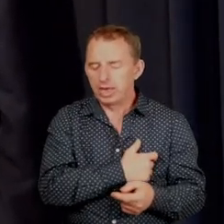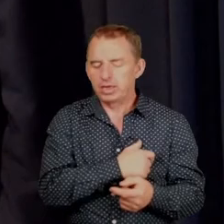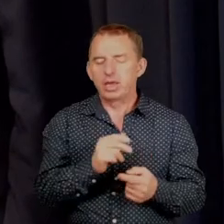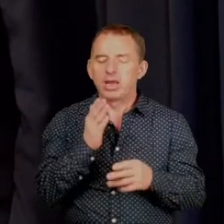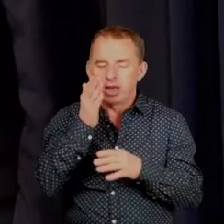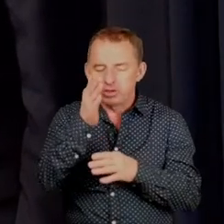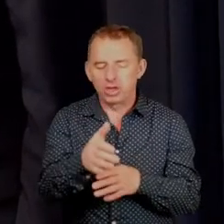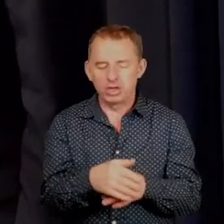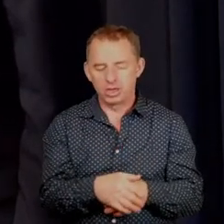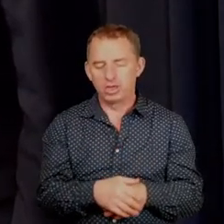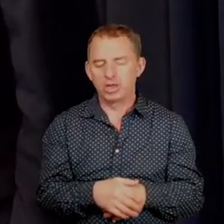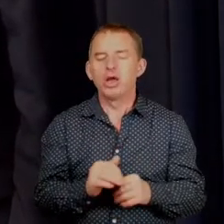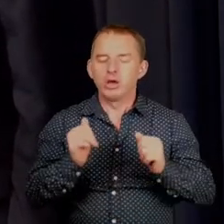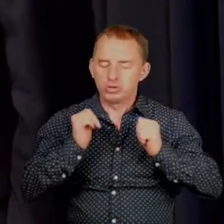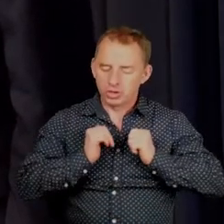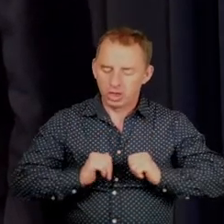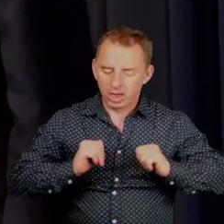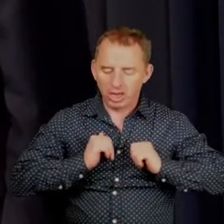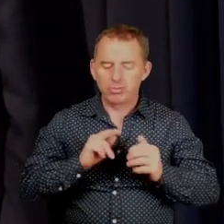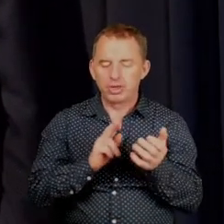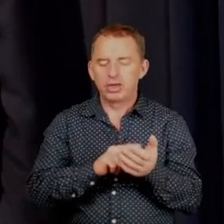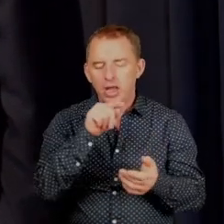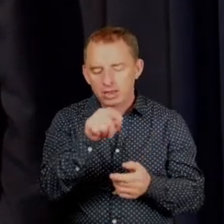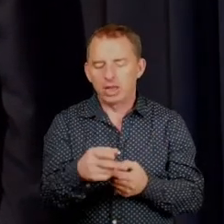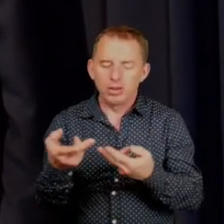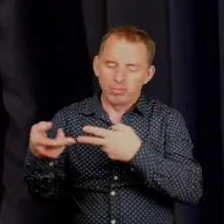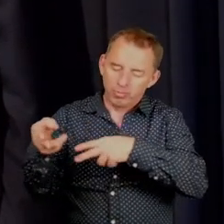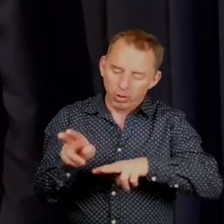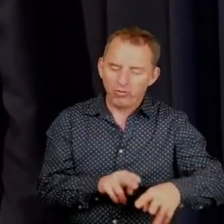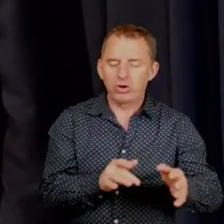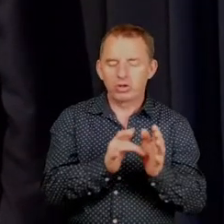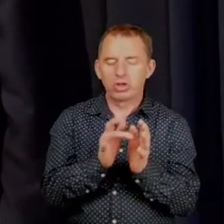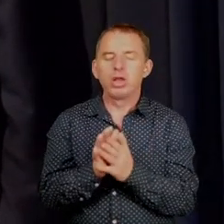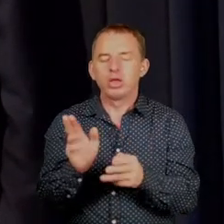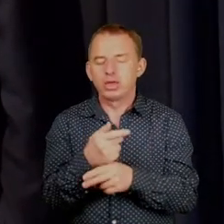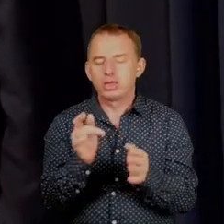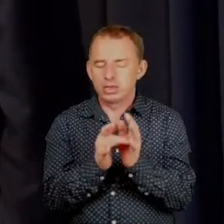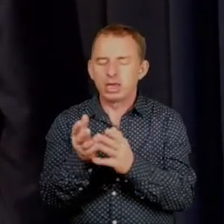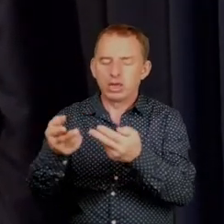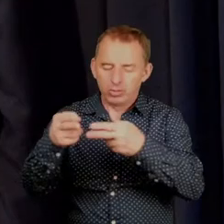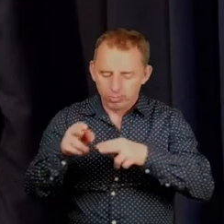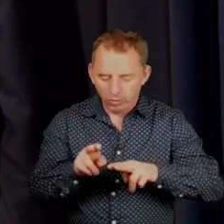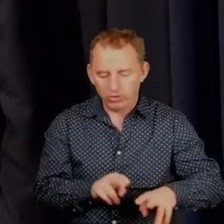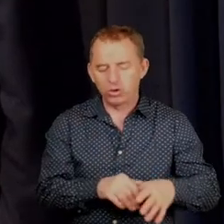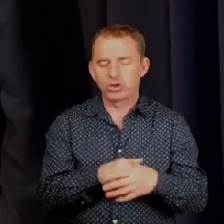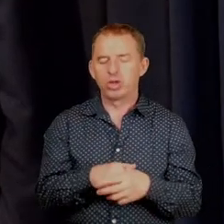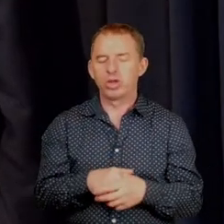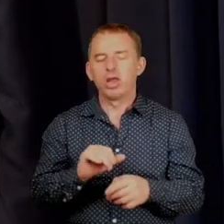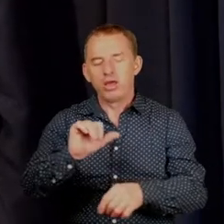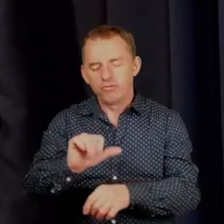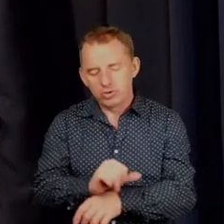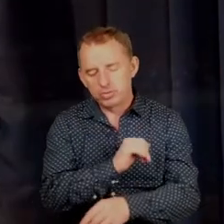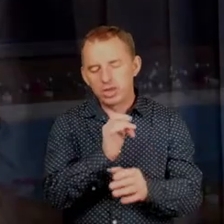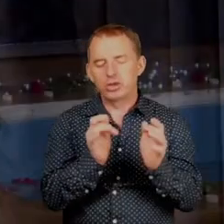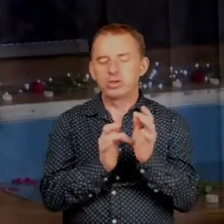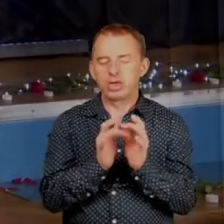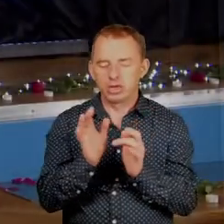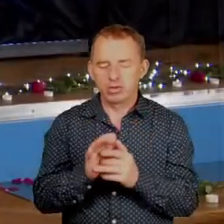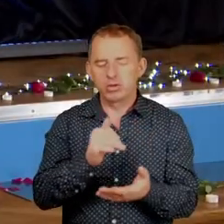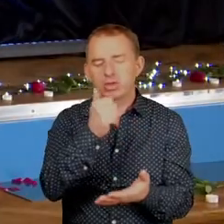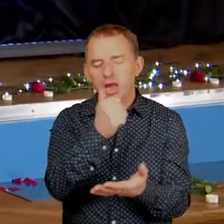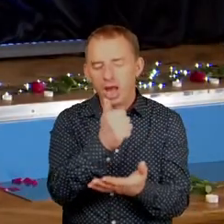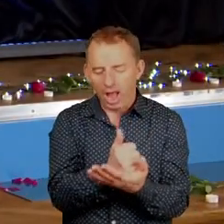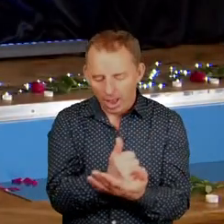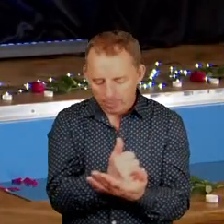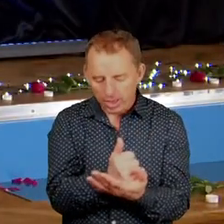day. Kiedy czekamy na ten dzień. That Jesus will come. Kiedy Jezus powróci. In Christ's name. W imieniu Jezusa. Amen. Amen.